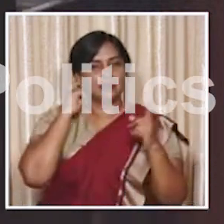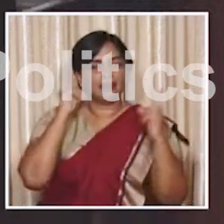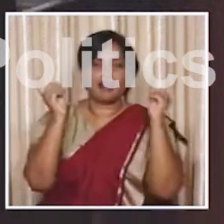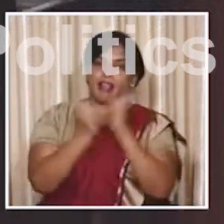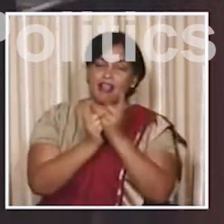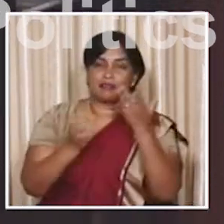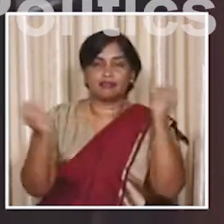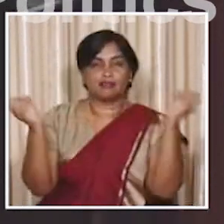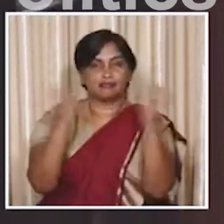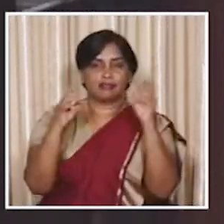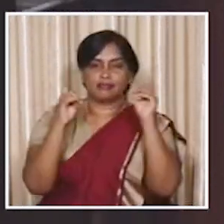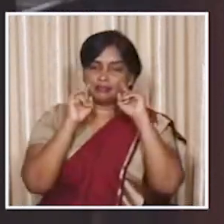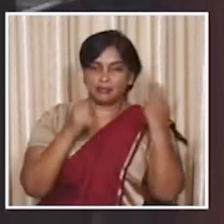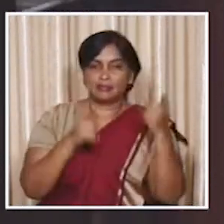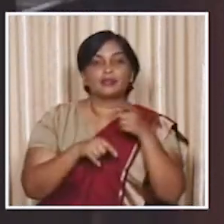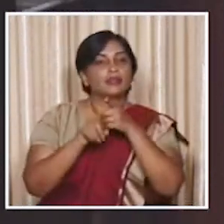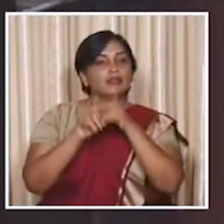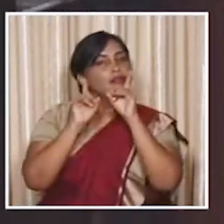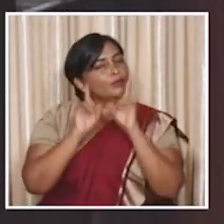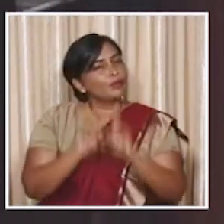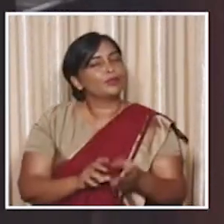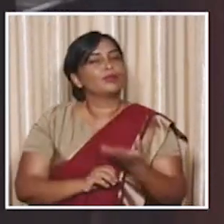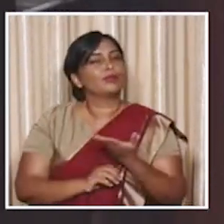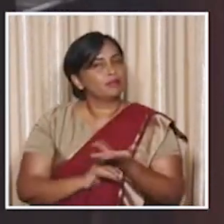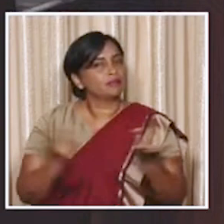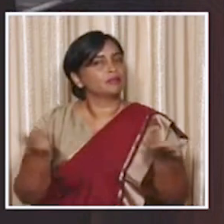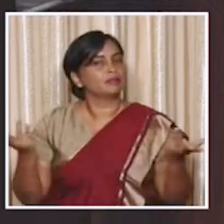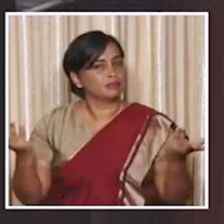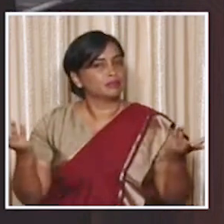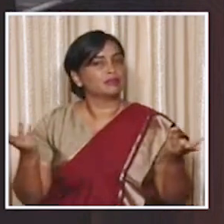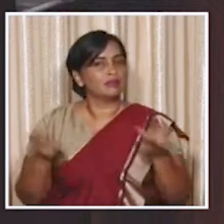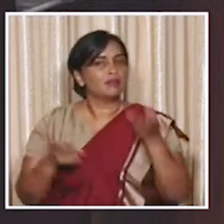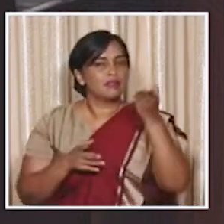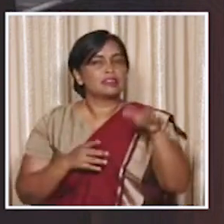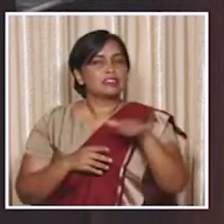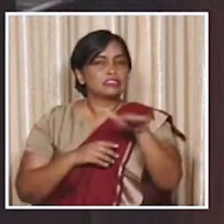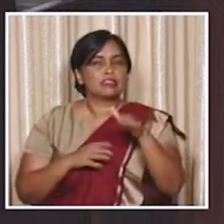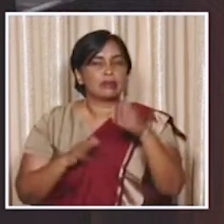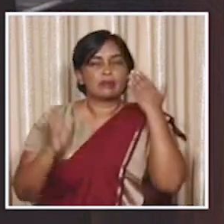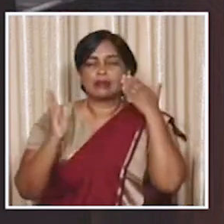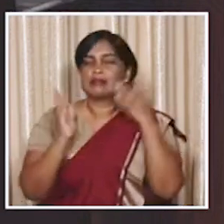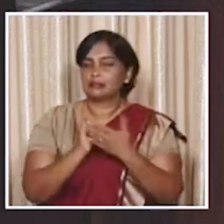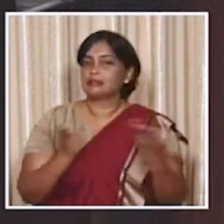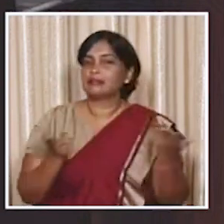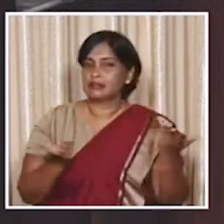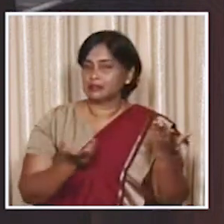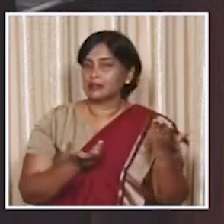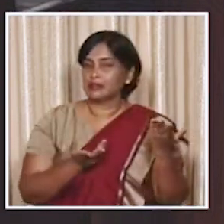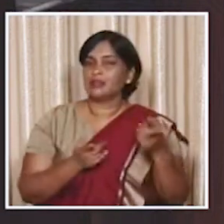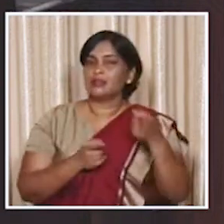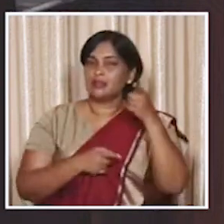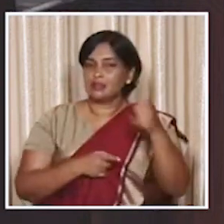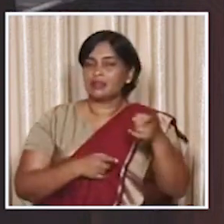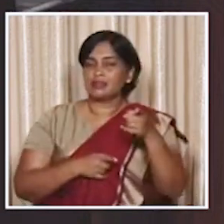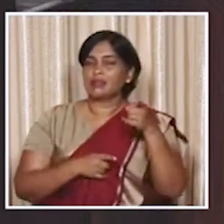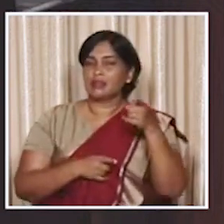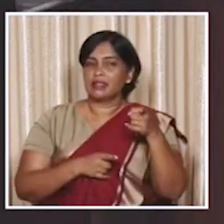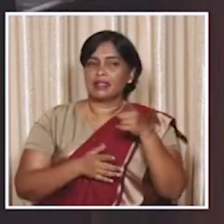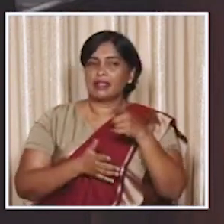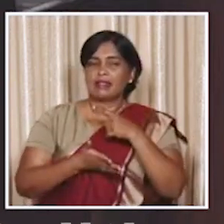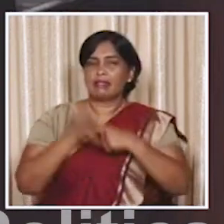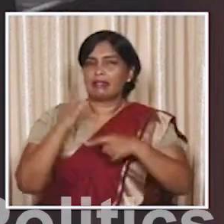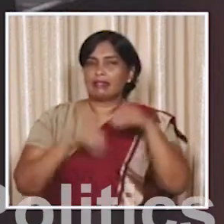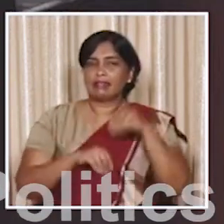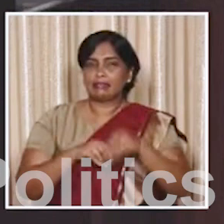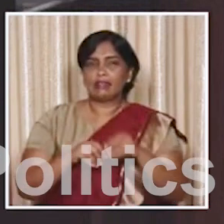හම්බෙලා කතා කරයිද කියලා. ඒතර මේක තමයි මේ අයගේ සමාජවාදී. මේ අයගේ සමාජය එක